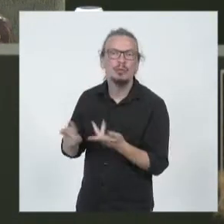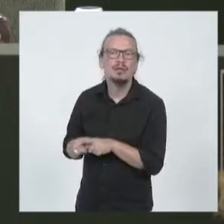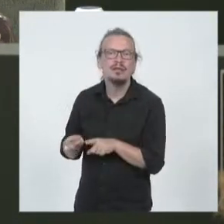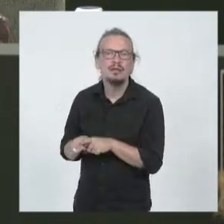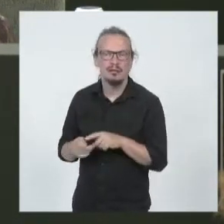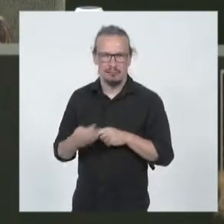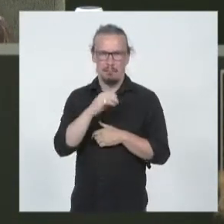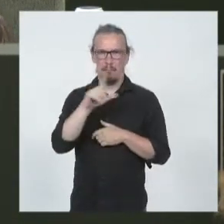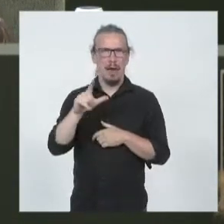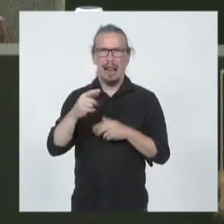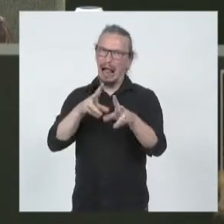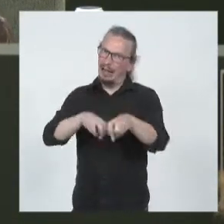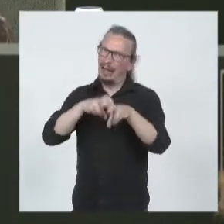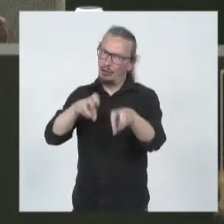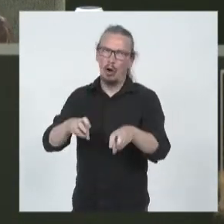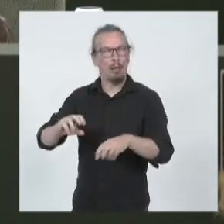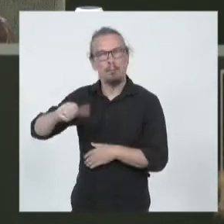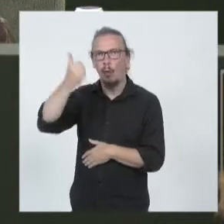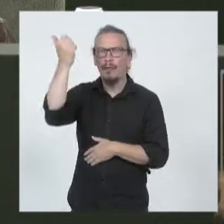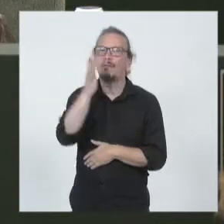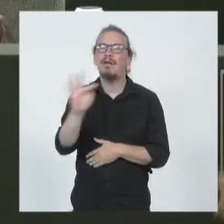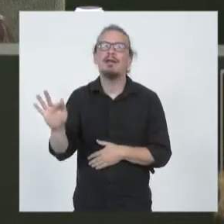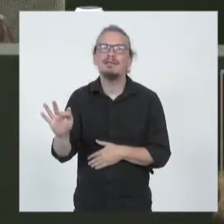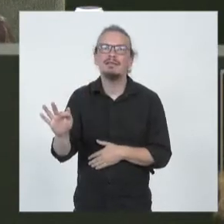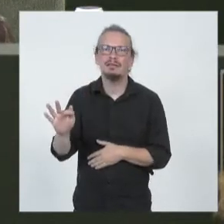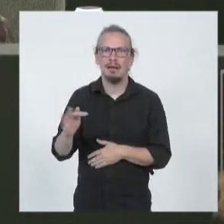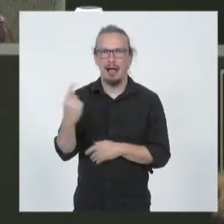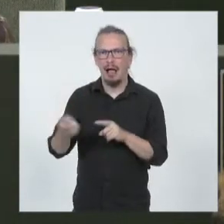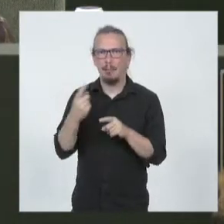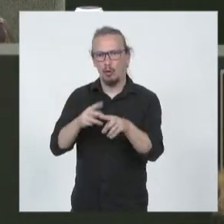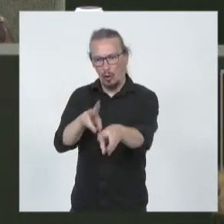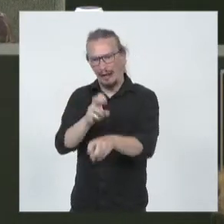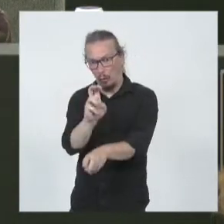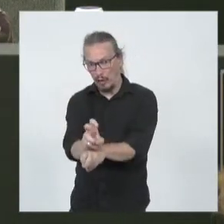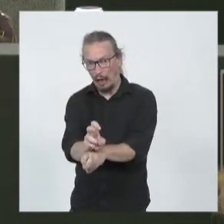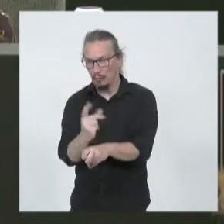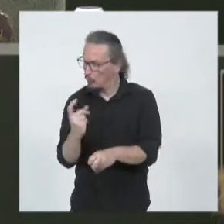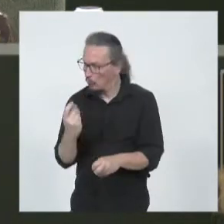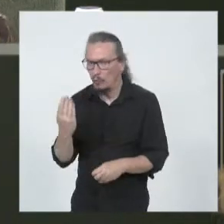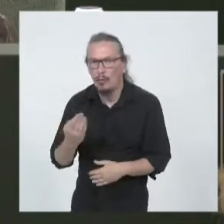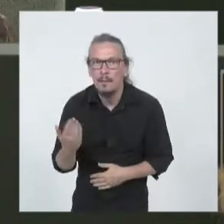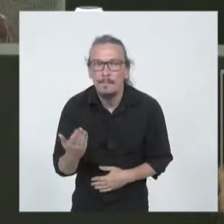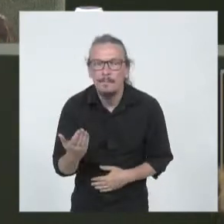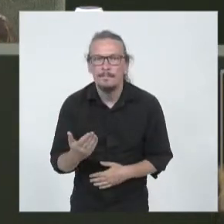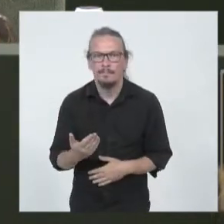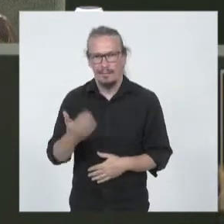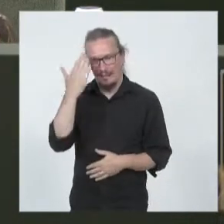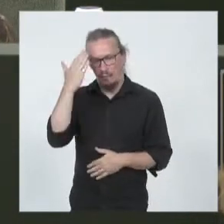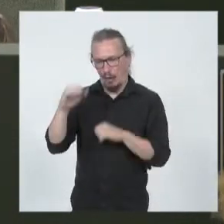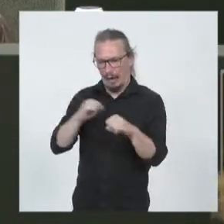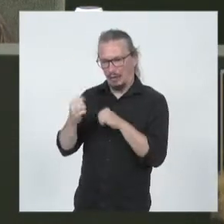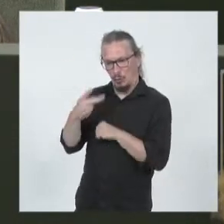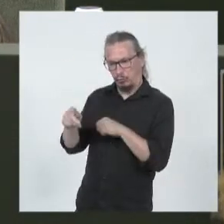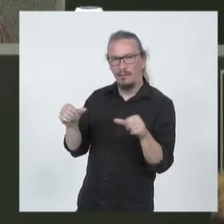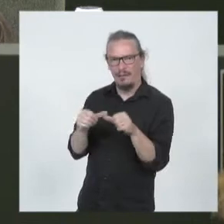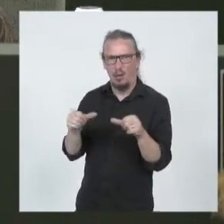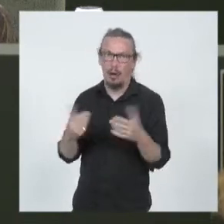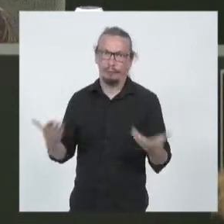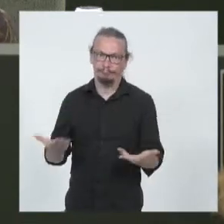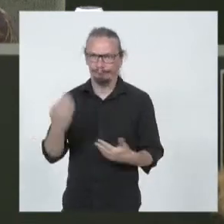la métropole la plus agricole de France, un levier d'action important réside dans le milieu agricole. Nous attendons aussi de savoir quelles actions seront menées dans ce